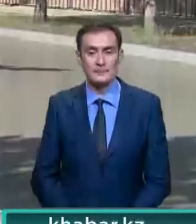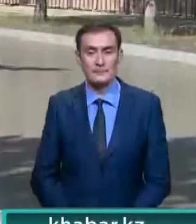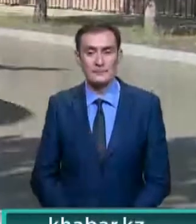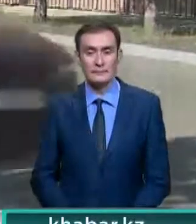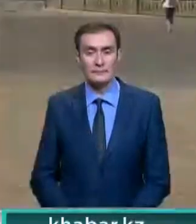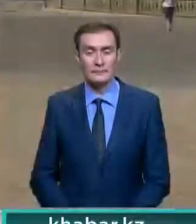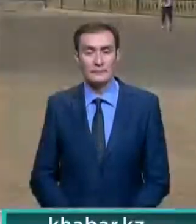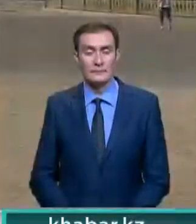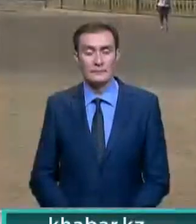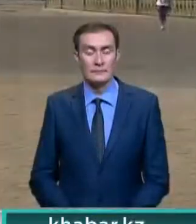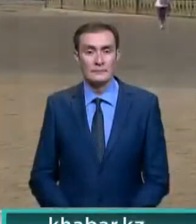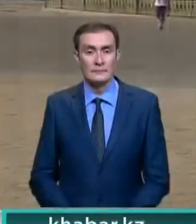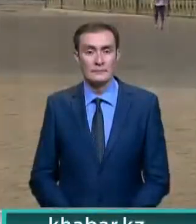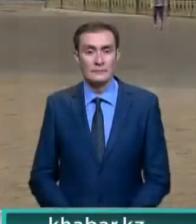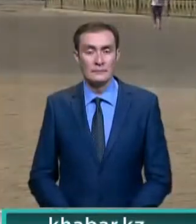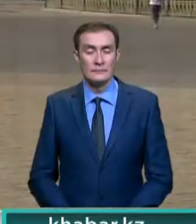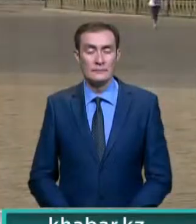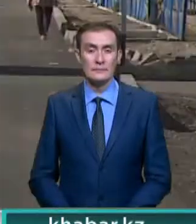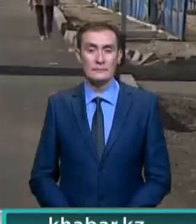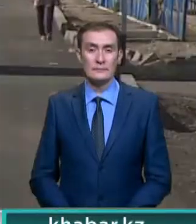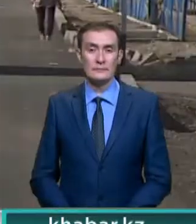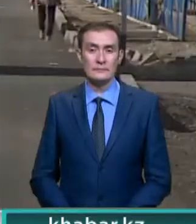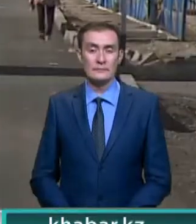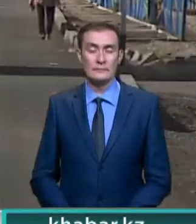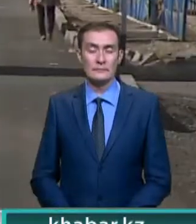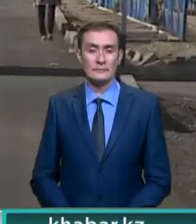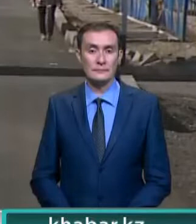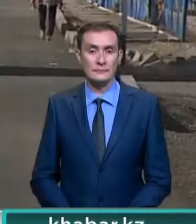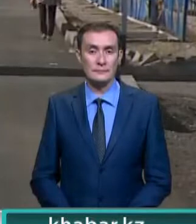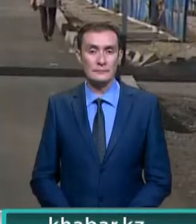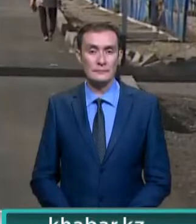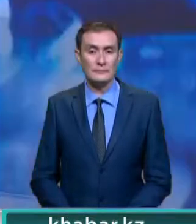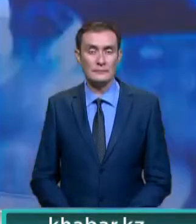Саят Рамазанов, при содействии телерадиокомплекса президента. Итоги дня.